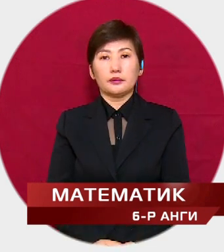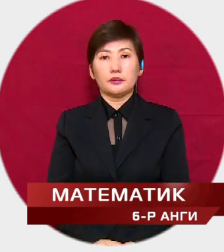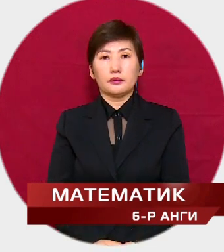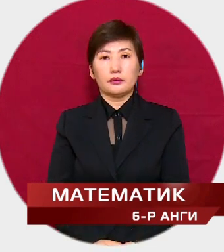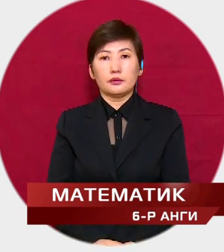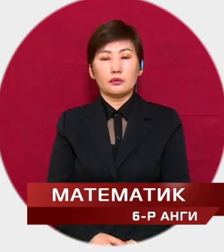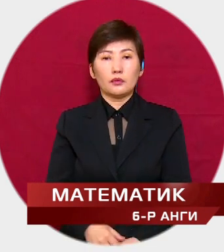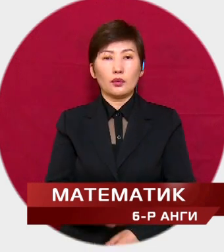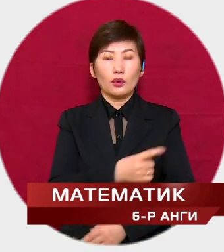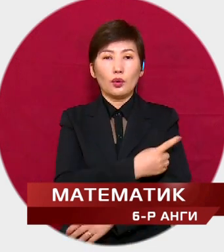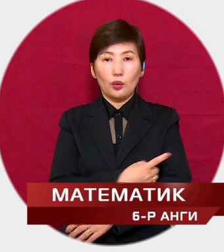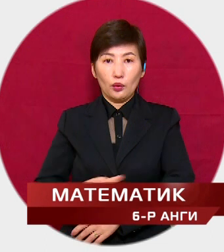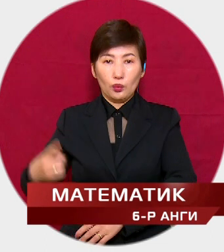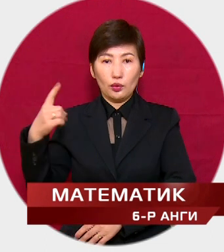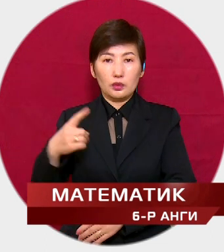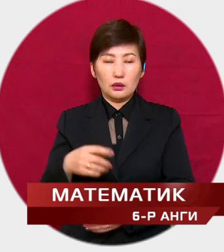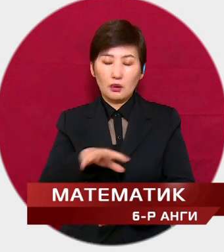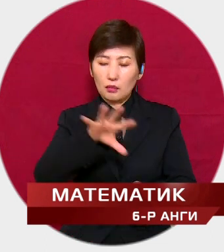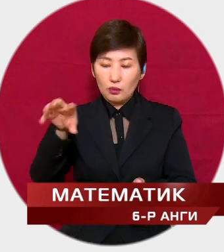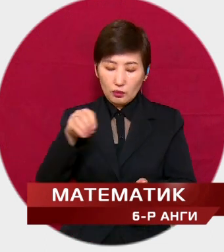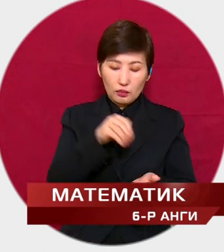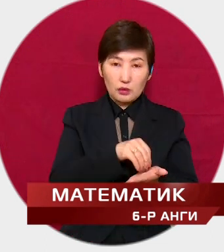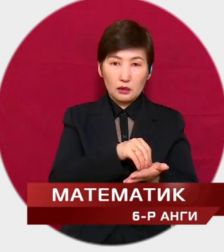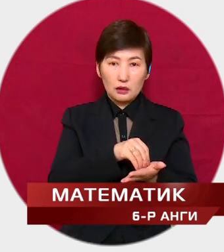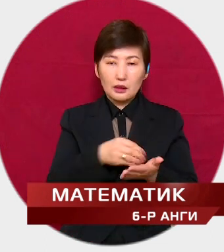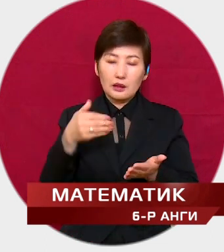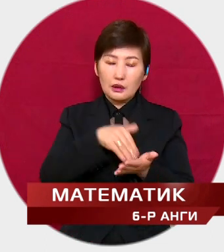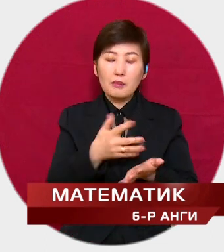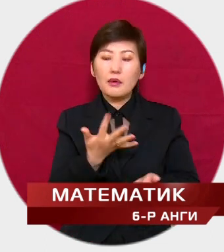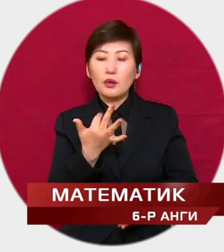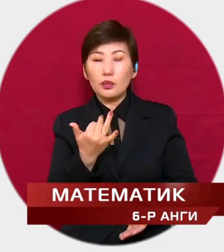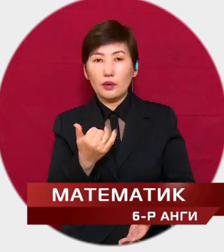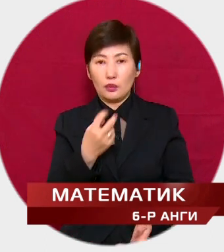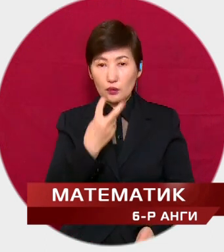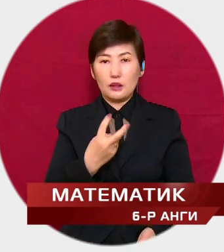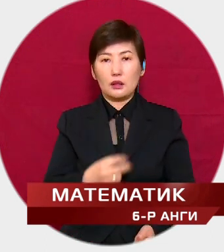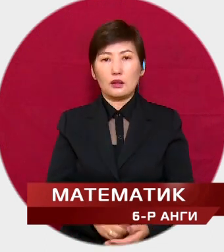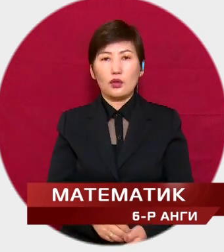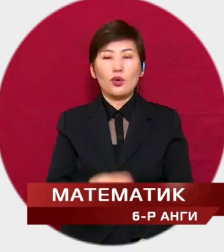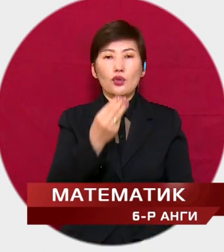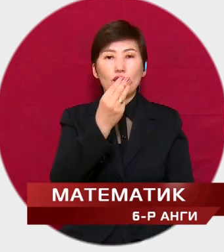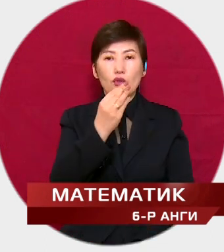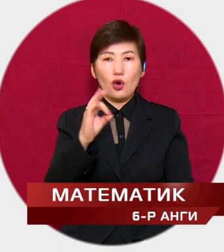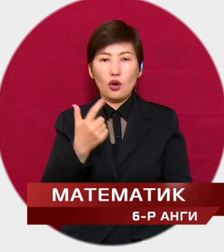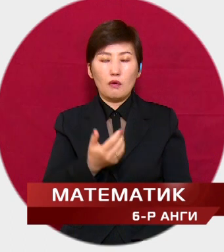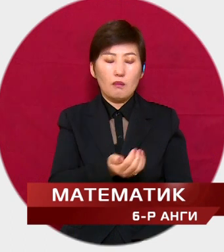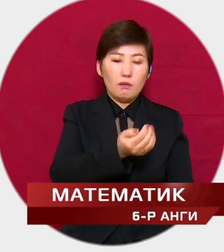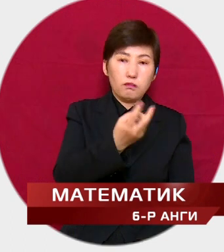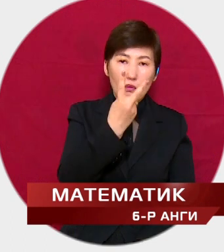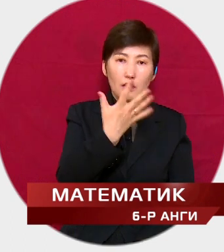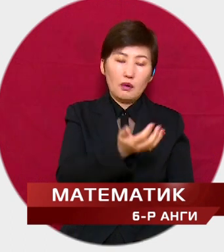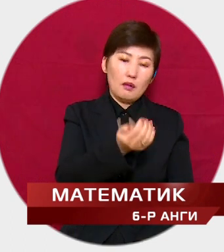За үр дүнг бүртгэж давтамжийг тооцооё гэсэн жишээ байна. За шог 25 удаа хайснаар бид